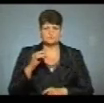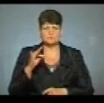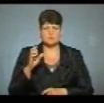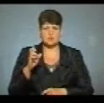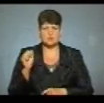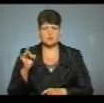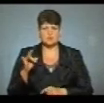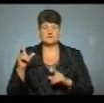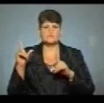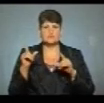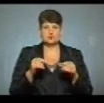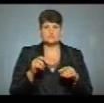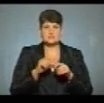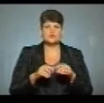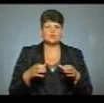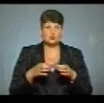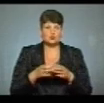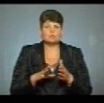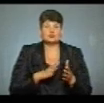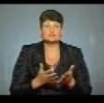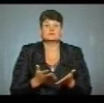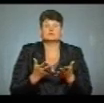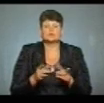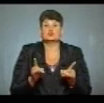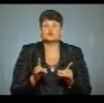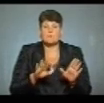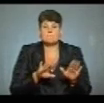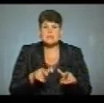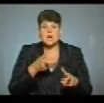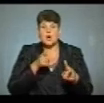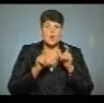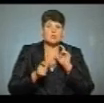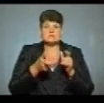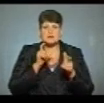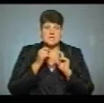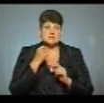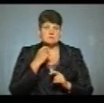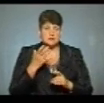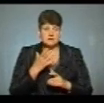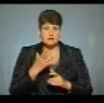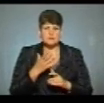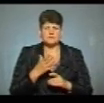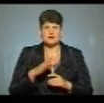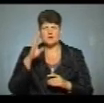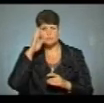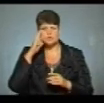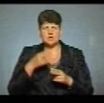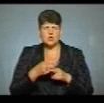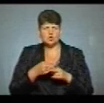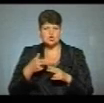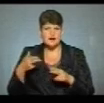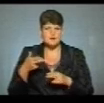Виїздом слідчо-оперативної групи було встановлено, що після розпиття спиртних напоїв чоловік ножем завдав тілесних